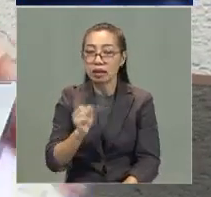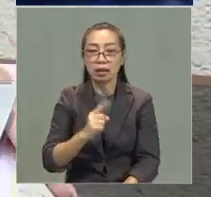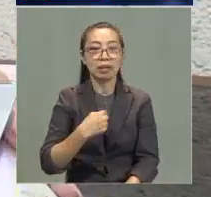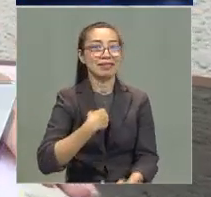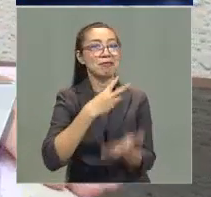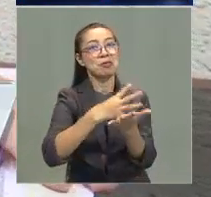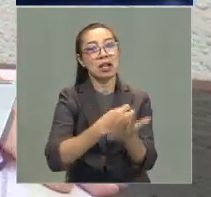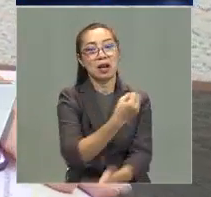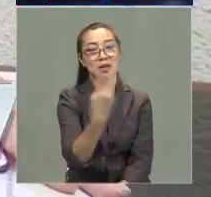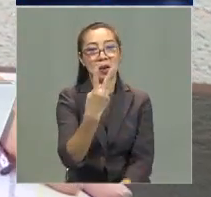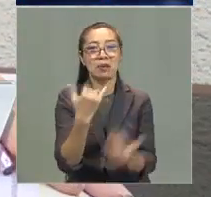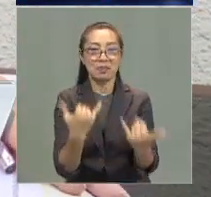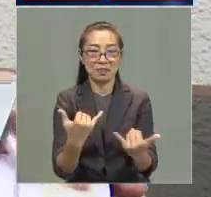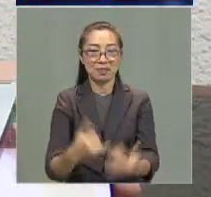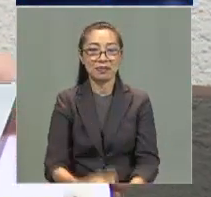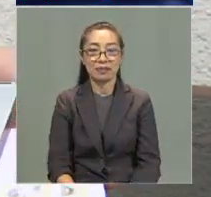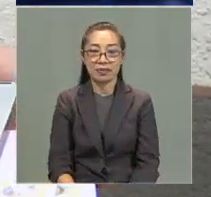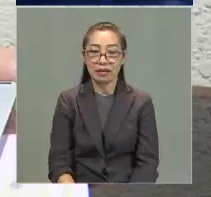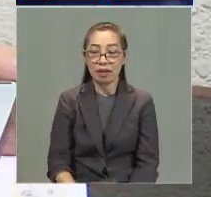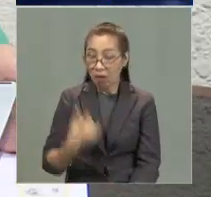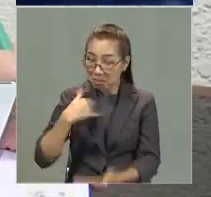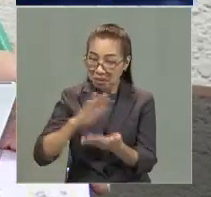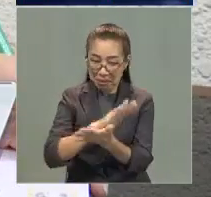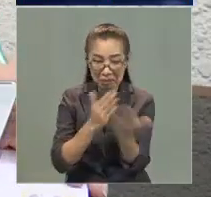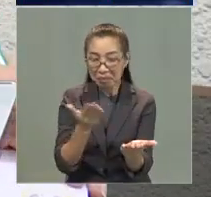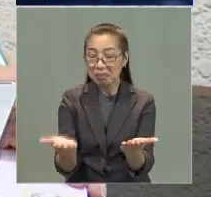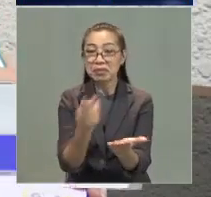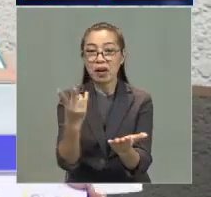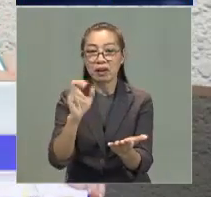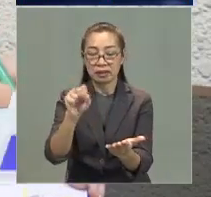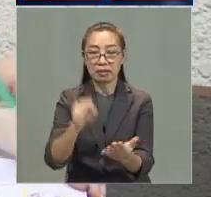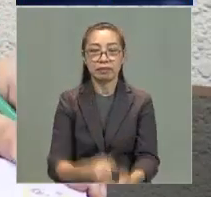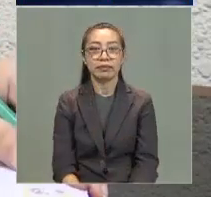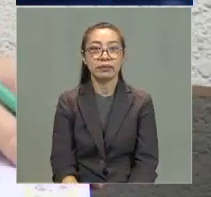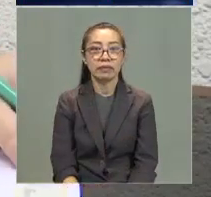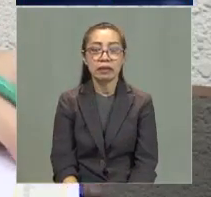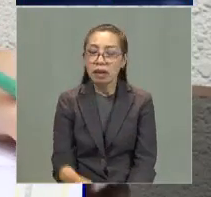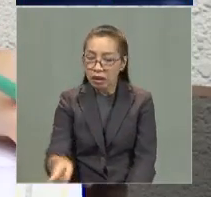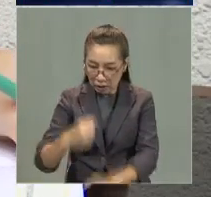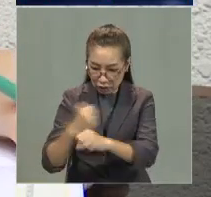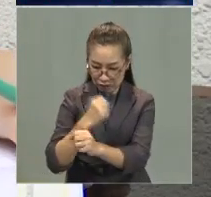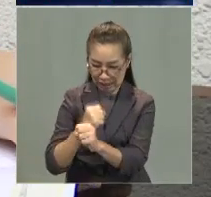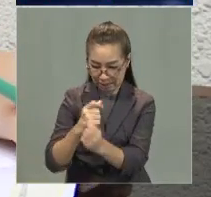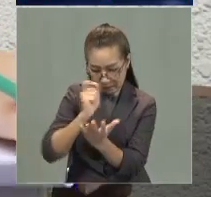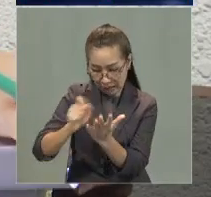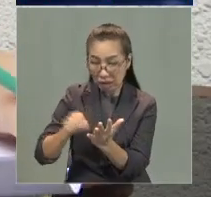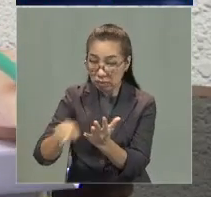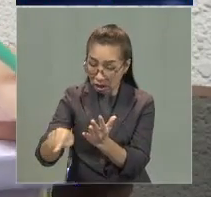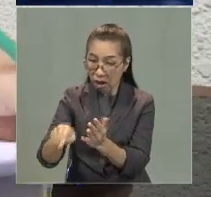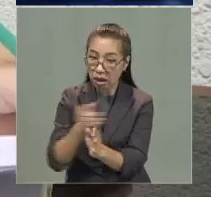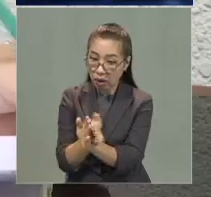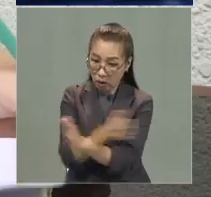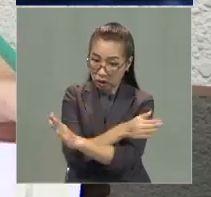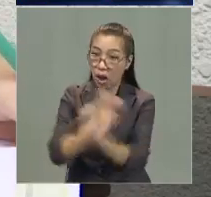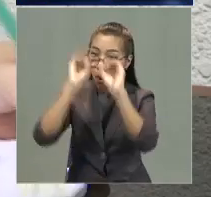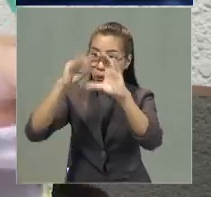2ตัวครับมี2แผ่น มี2แผ่น ครับ ค่ะแล้วอย่างแบบฝึกหัดอันนี้ค่ะคุณครูเขาส่งมาให้ใช่ไหม